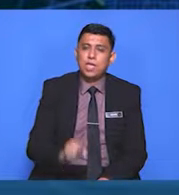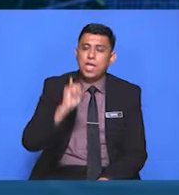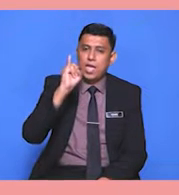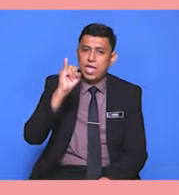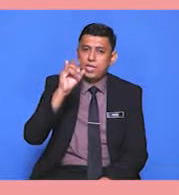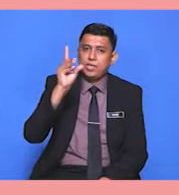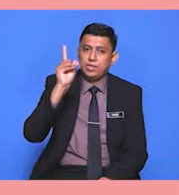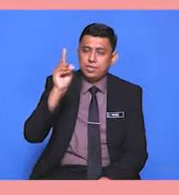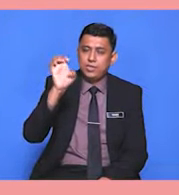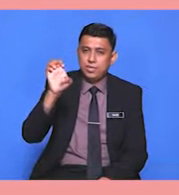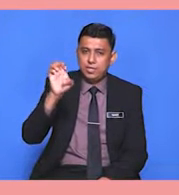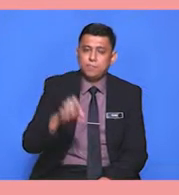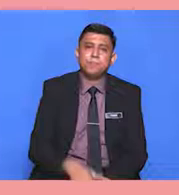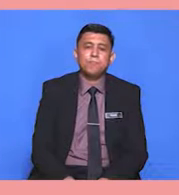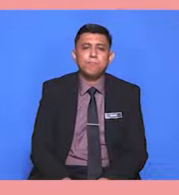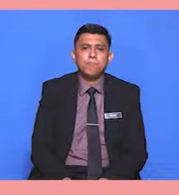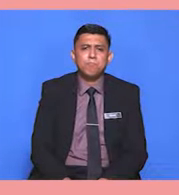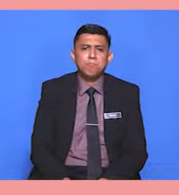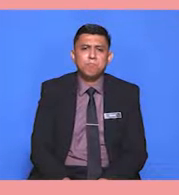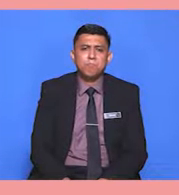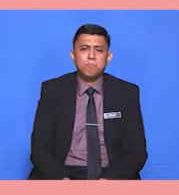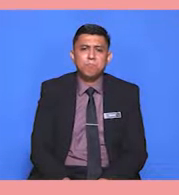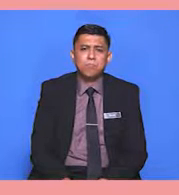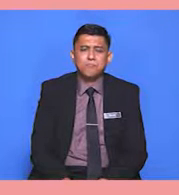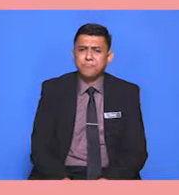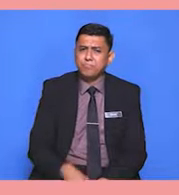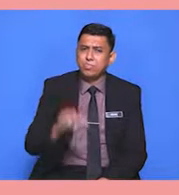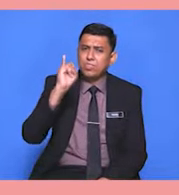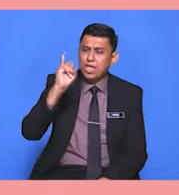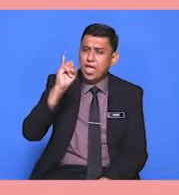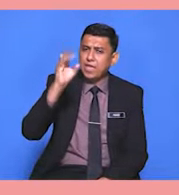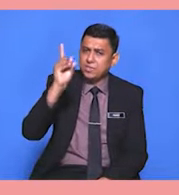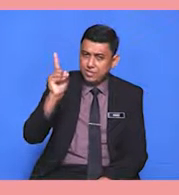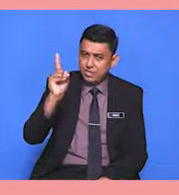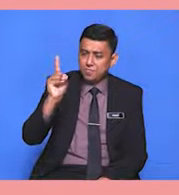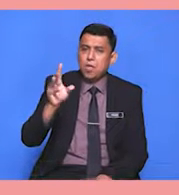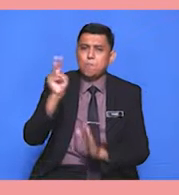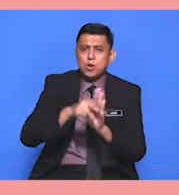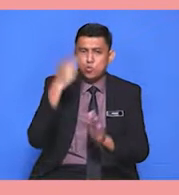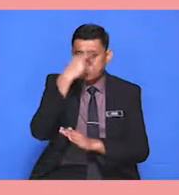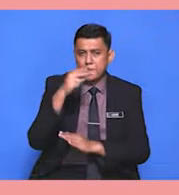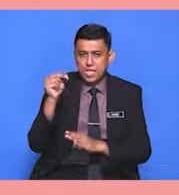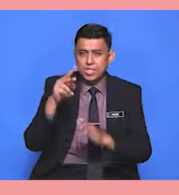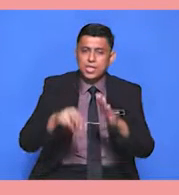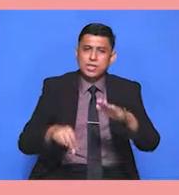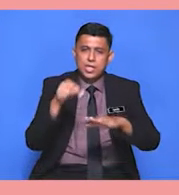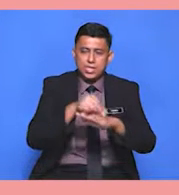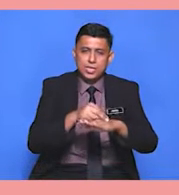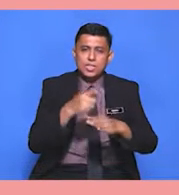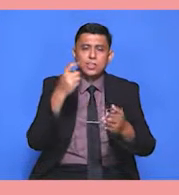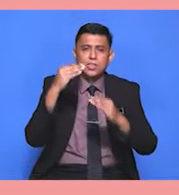diimport. Inflasi diimport merupakan kenaikan tingkat harga umum secara